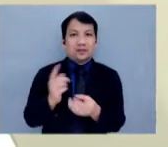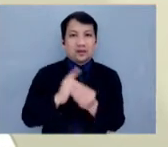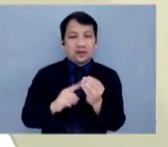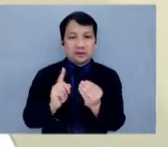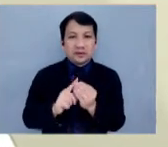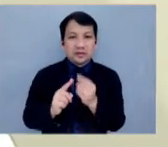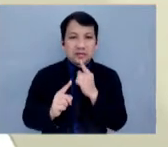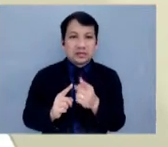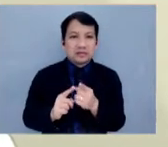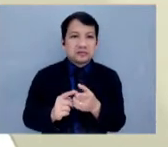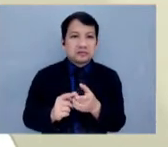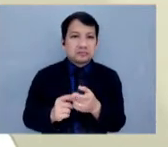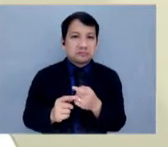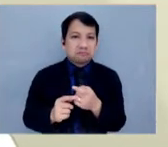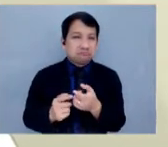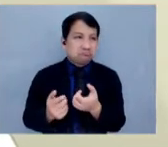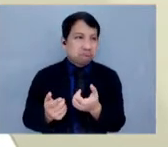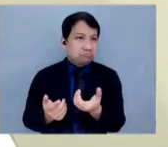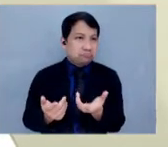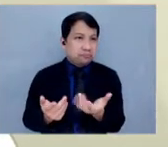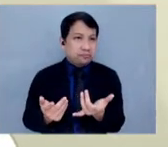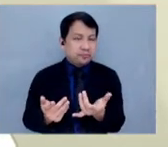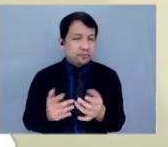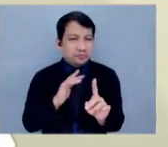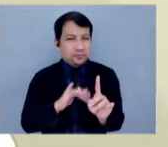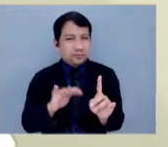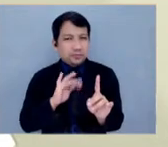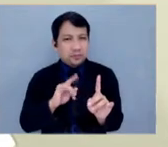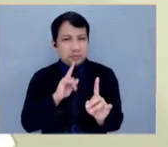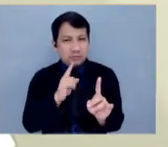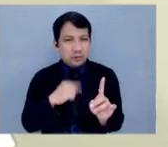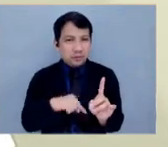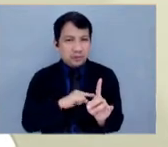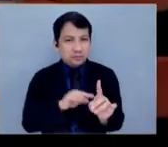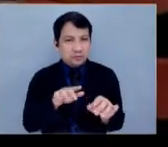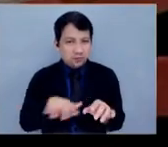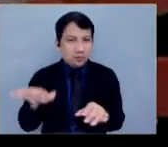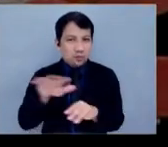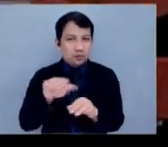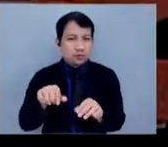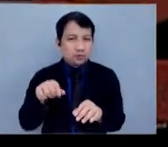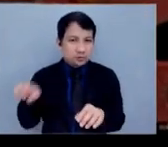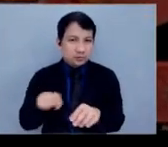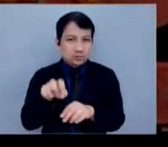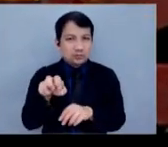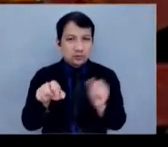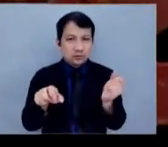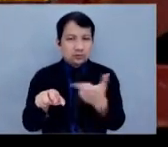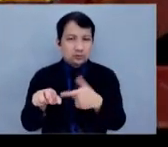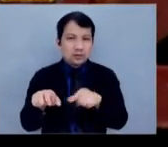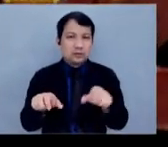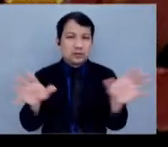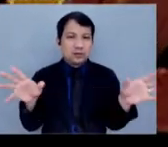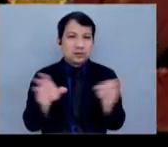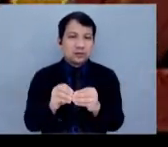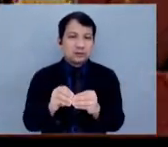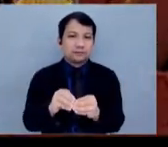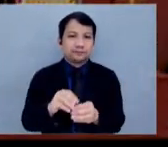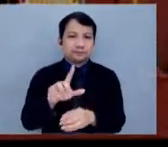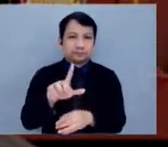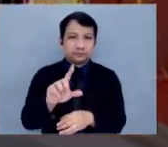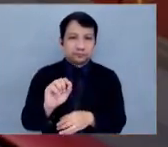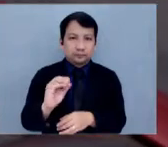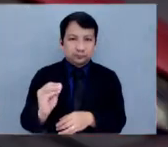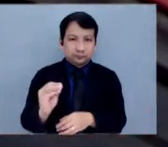rin ho sa aming obserbasyon, halos lahat po bumiyahe. Sa huling bilang ng Land Transportation Franchising